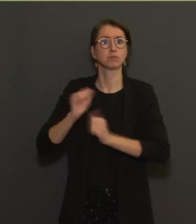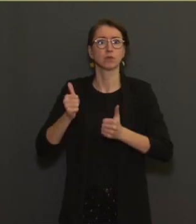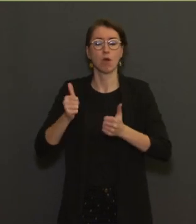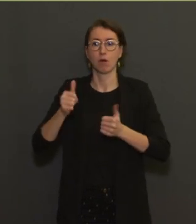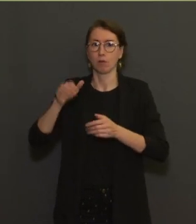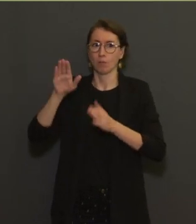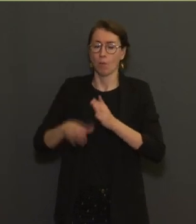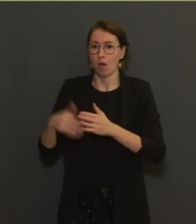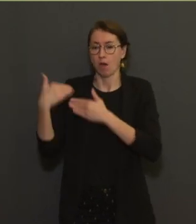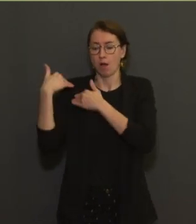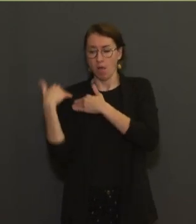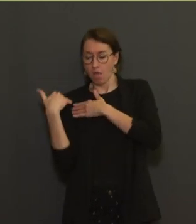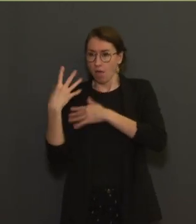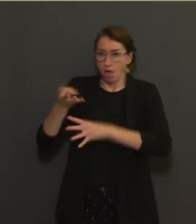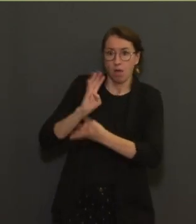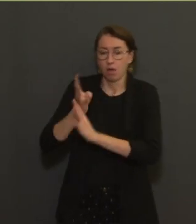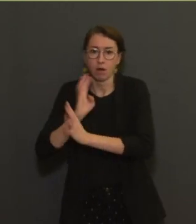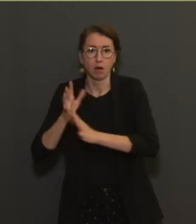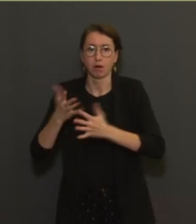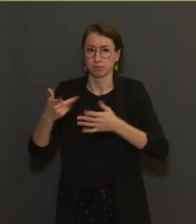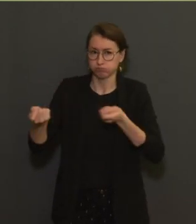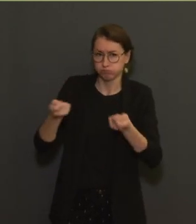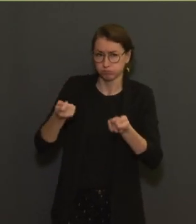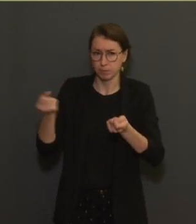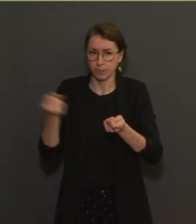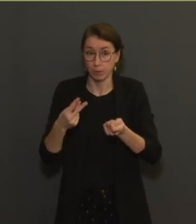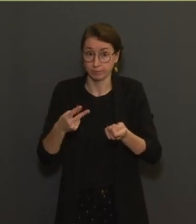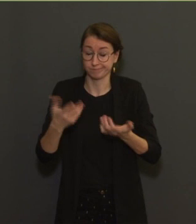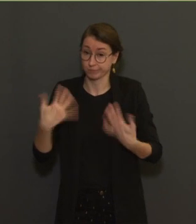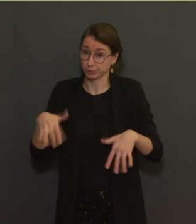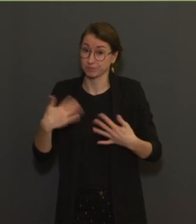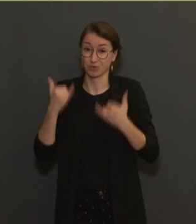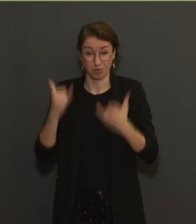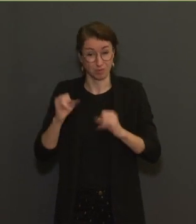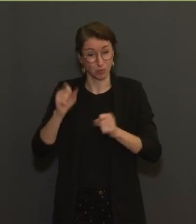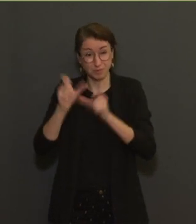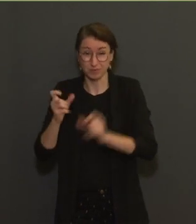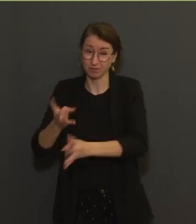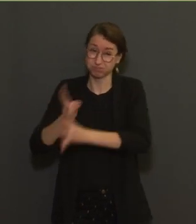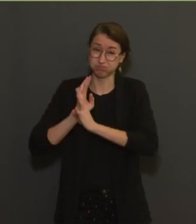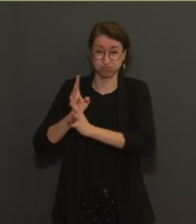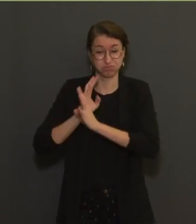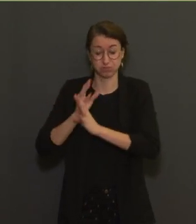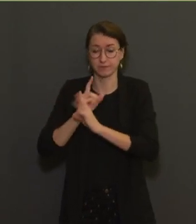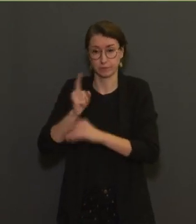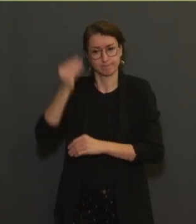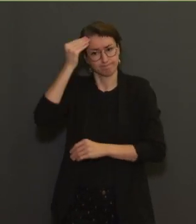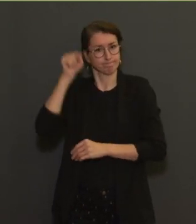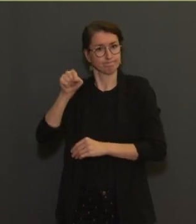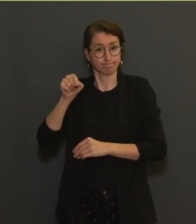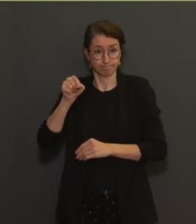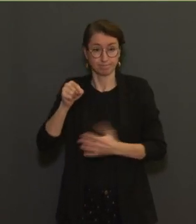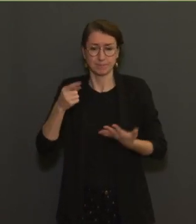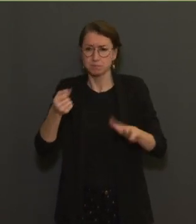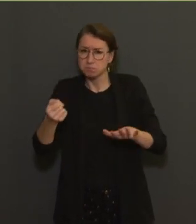extrêmement intense. Surtout, ne perdez pas ça de vue. Ce ralentissement et le fait d'appliquer scrupuleusement les